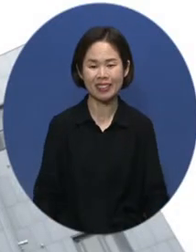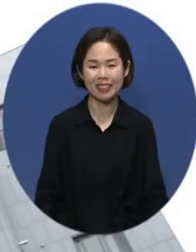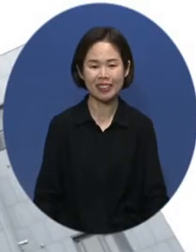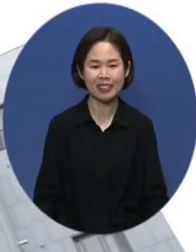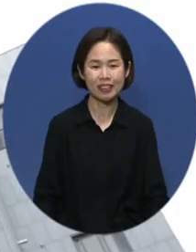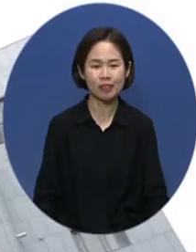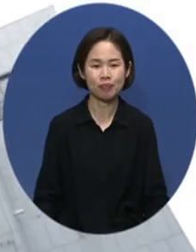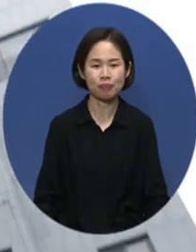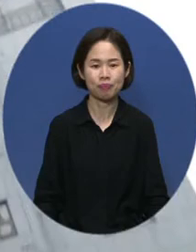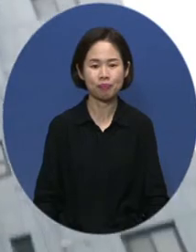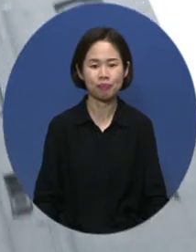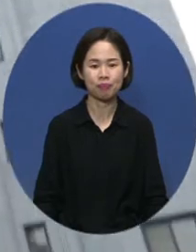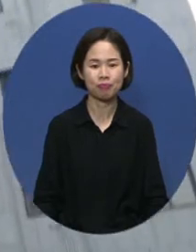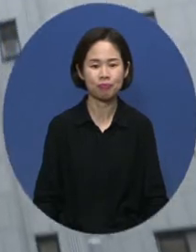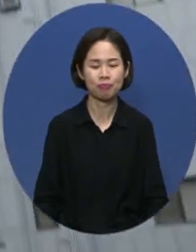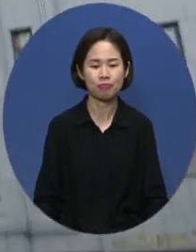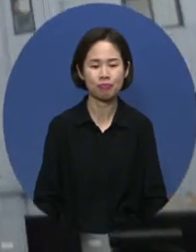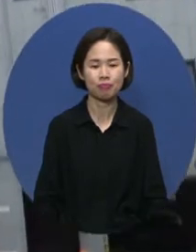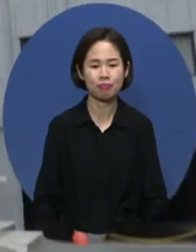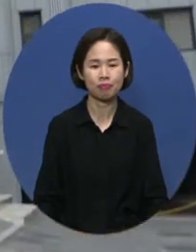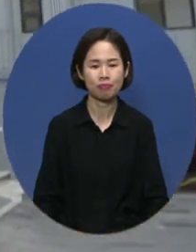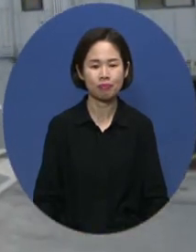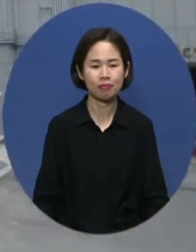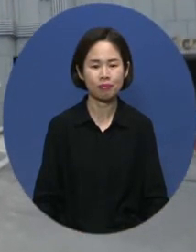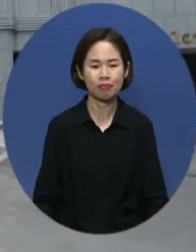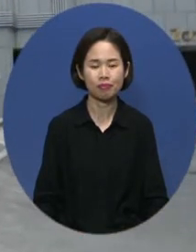이전에는 절대 그러진 않을 것 같고.